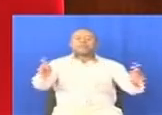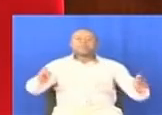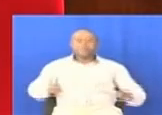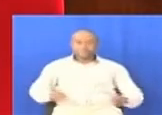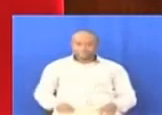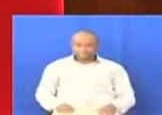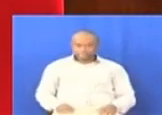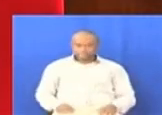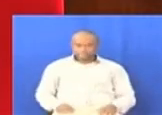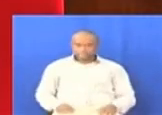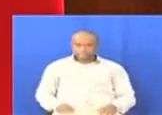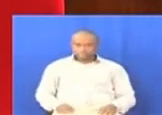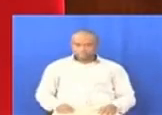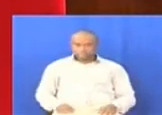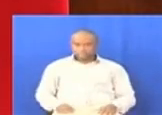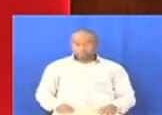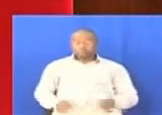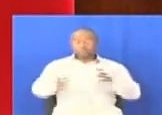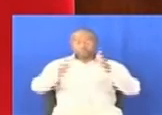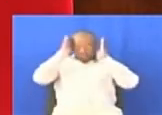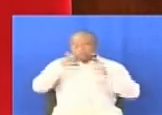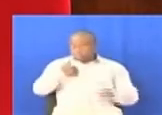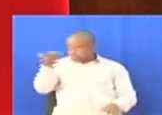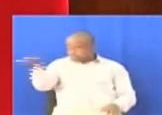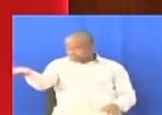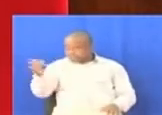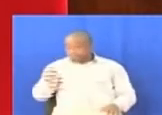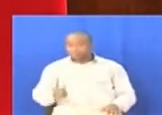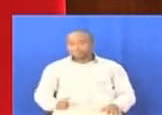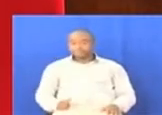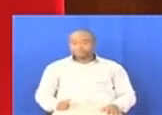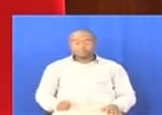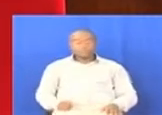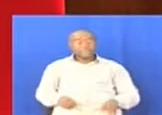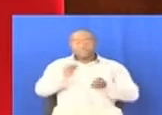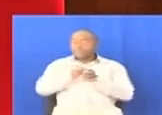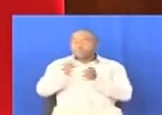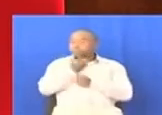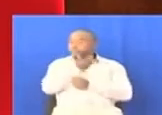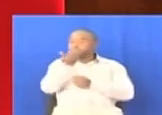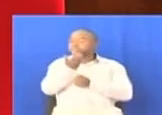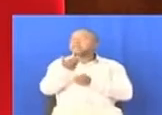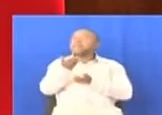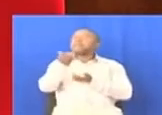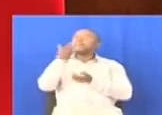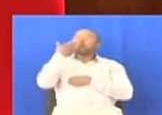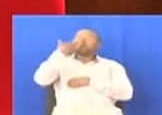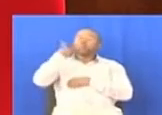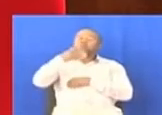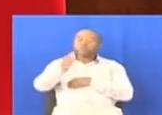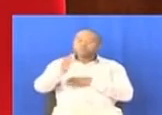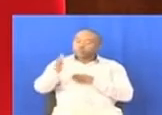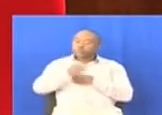Speaker, jambo lingine ambalo la msingi sana,